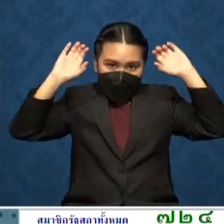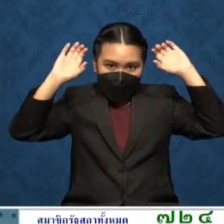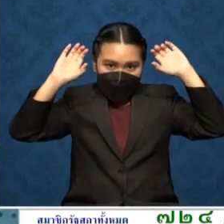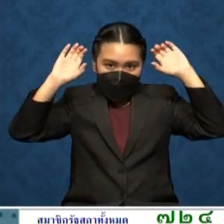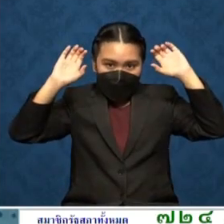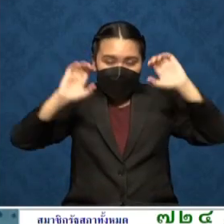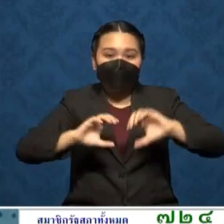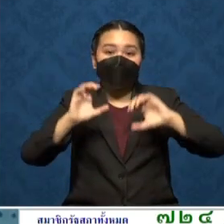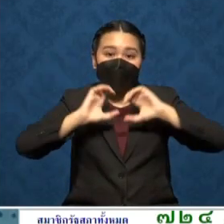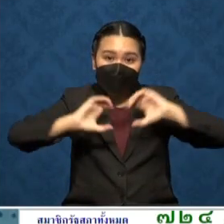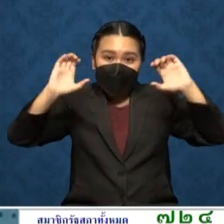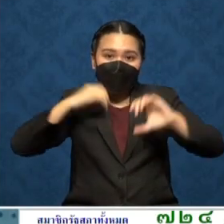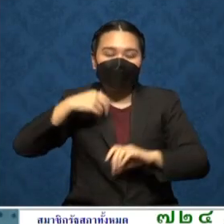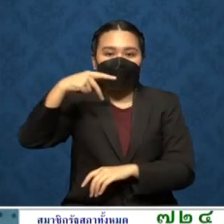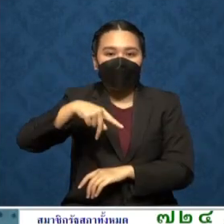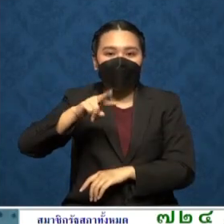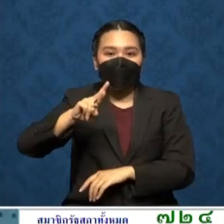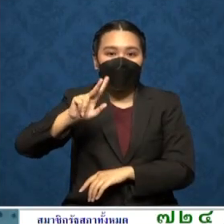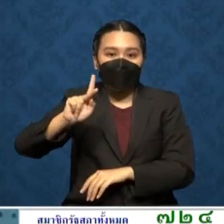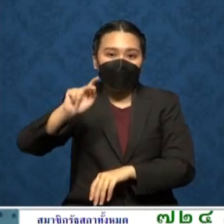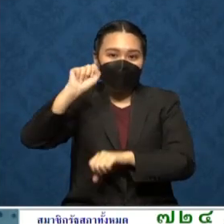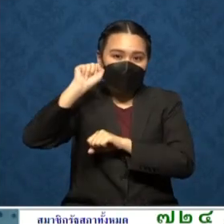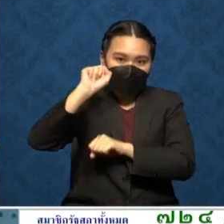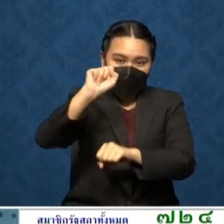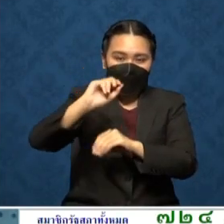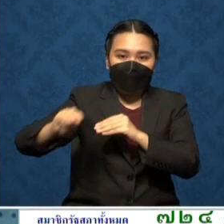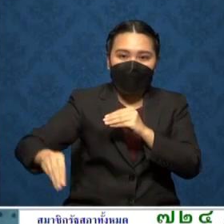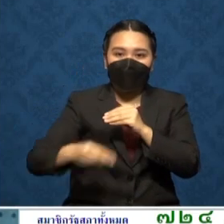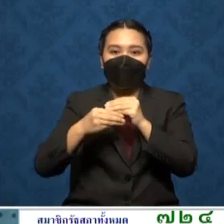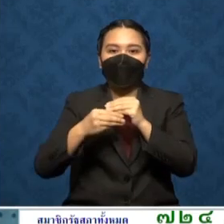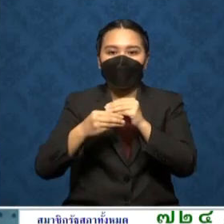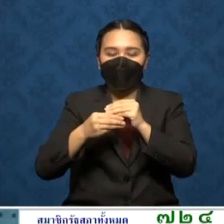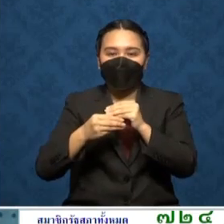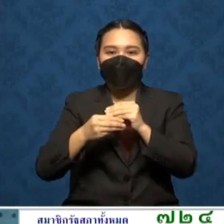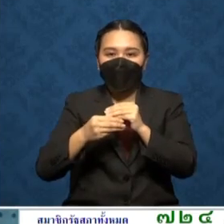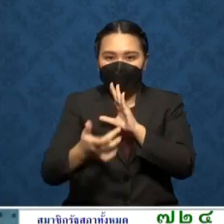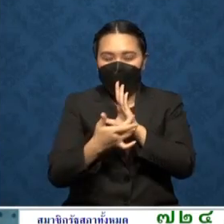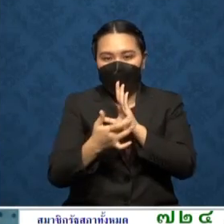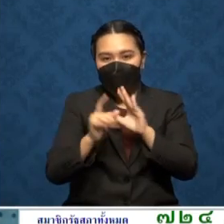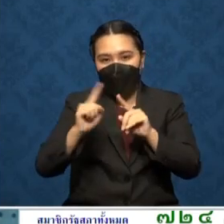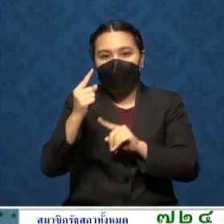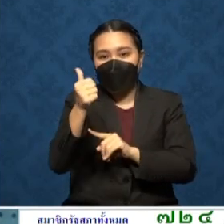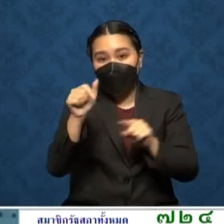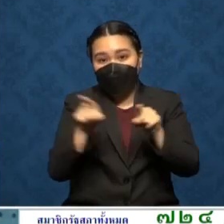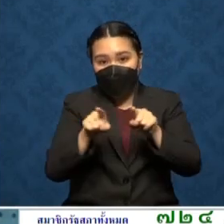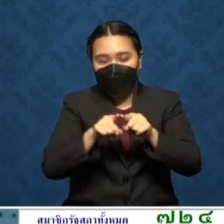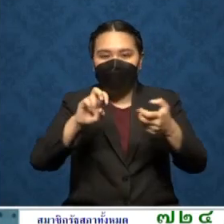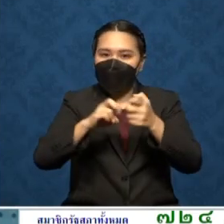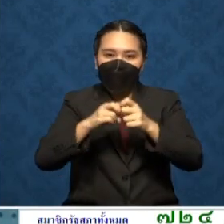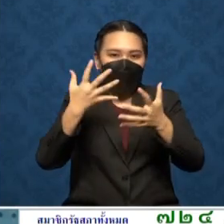ได้ออกพระราชกฤษฎีกาขยายไปถึงให้สามารถใช้ได้โดยไม่มีปัญหาและอุปสร